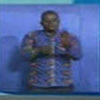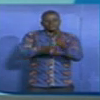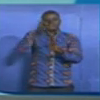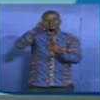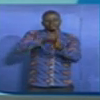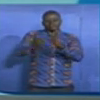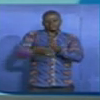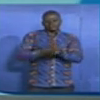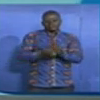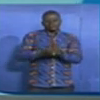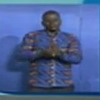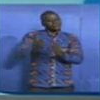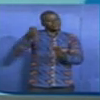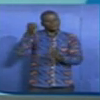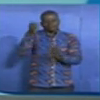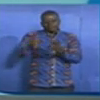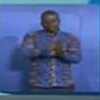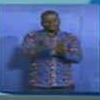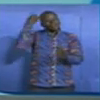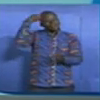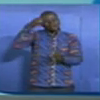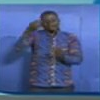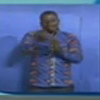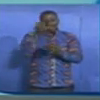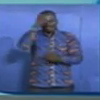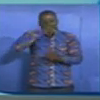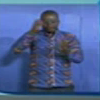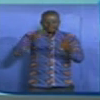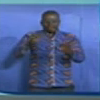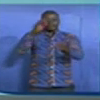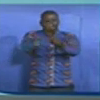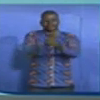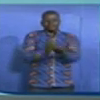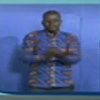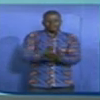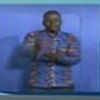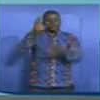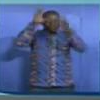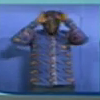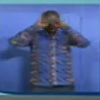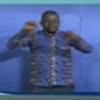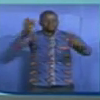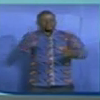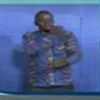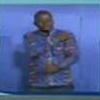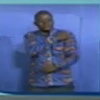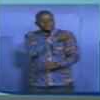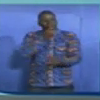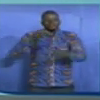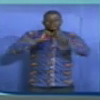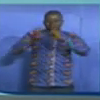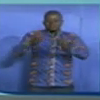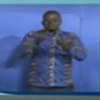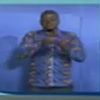continent africain. Paul Kabatiba est reçu en audience par le président tunisien. L'entretien qui porte sur les relations entre les deux pays